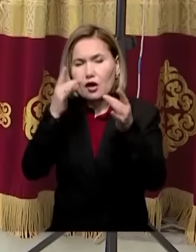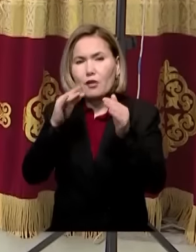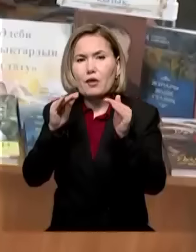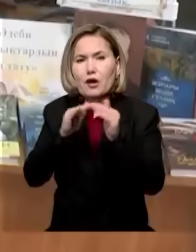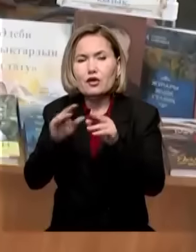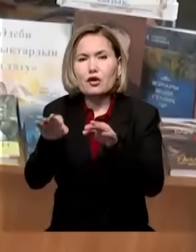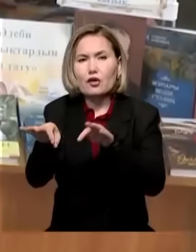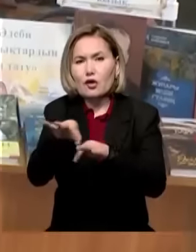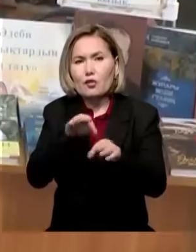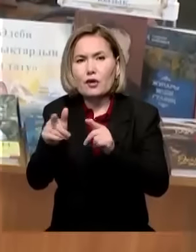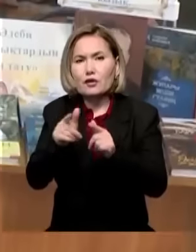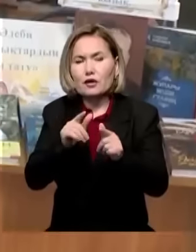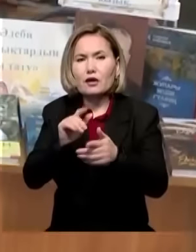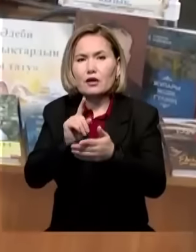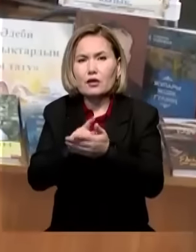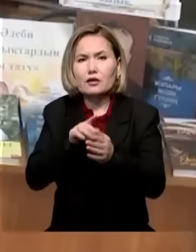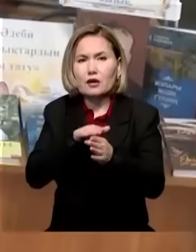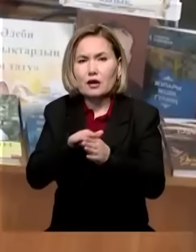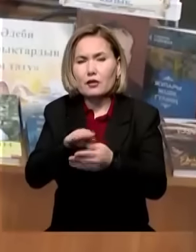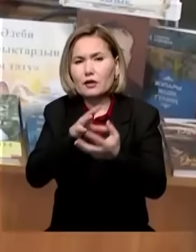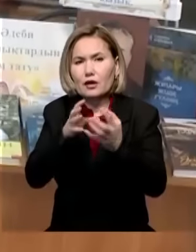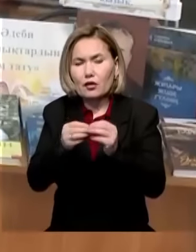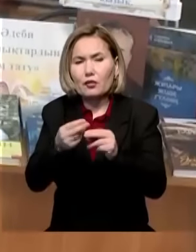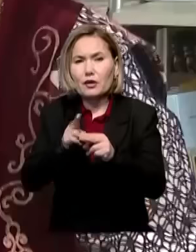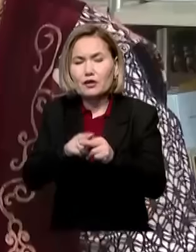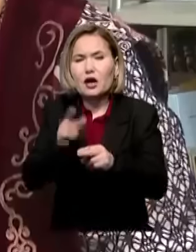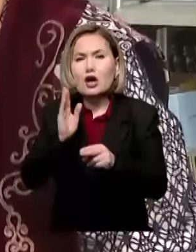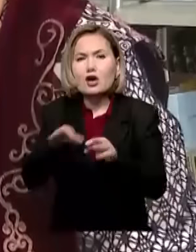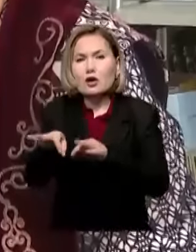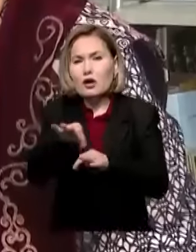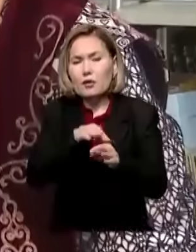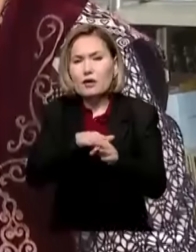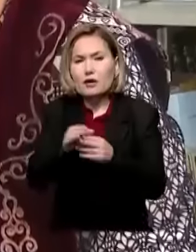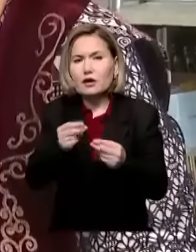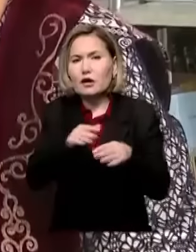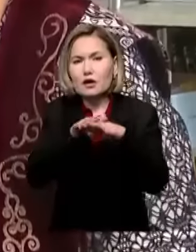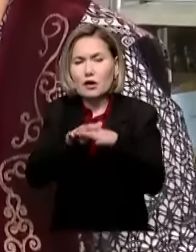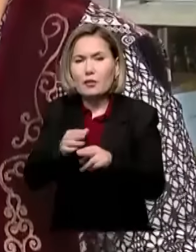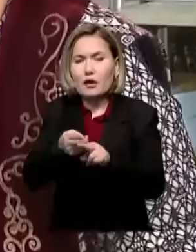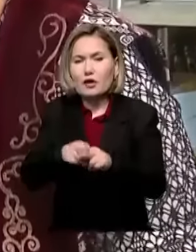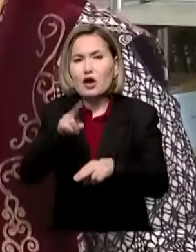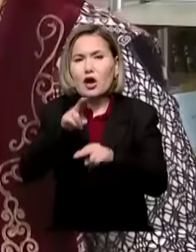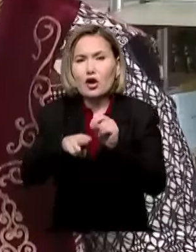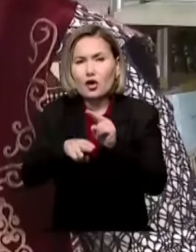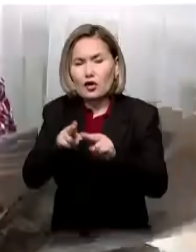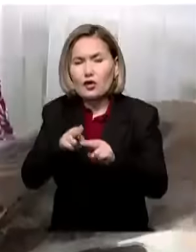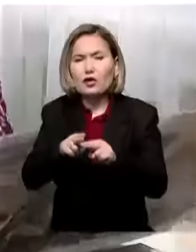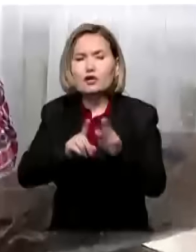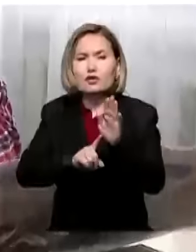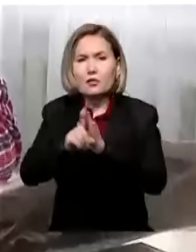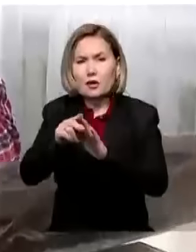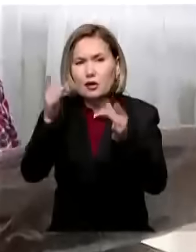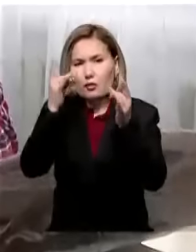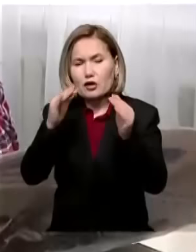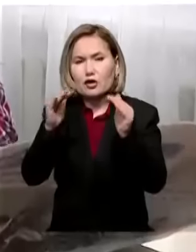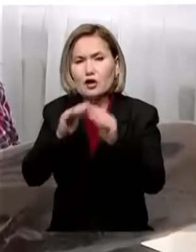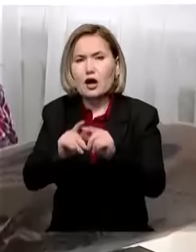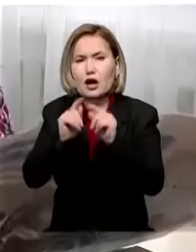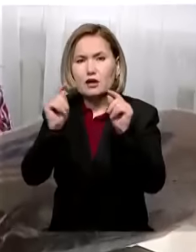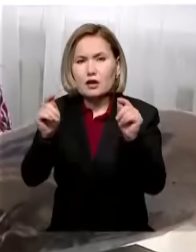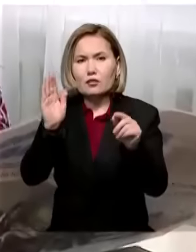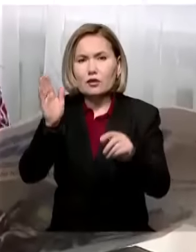сметалық құжаттарын әзірлеп жатырмыз, дейді салаға жауаптылар. Жоба мақұлданып қаржы бөлінсе, құрылыс жұмыстары басталады, деп жоспарланып отыр.